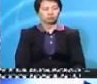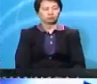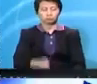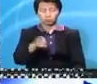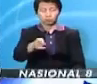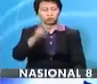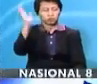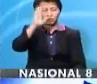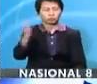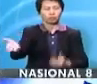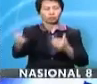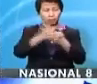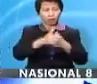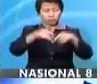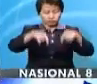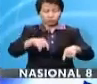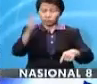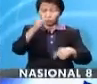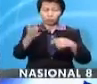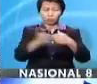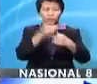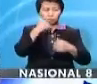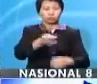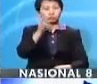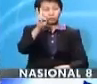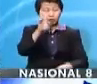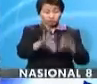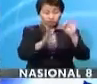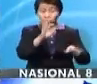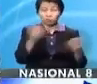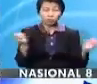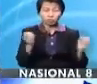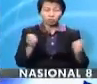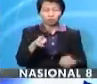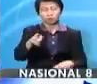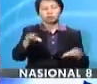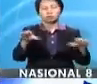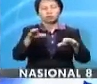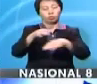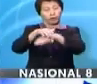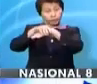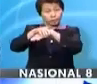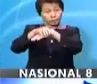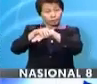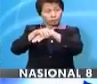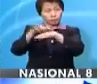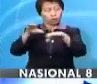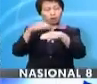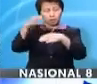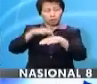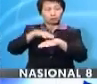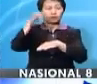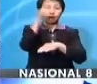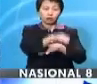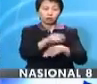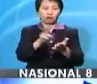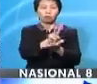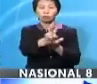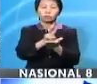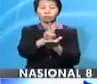Dia tak pernah balik sini untuk selection. Dia cuma buat dekat England and then hantar dia video.